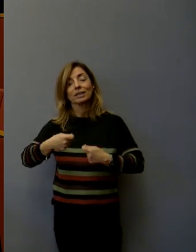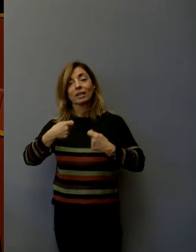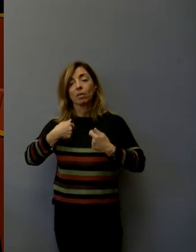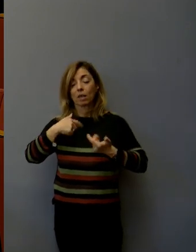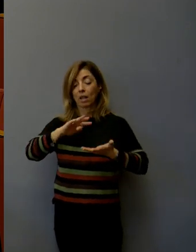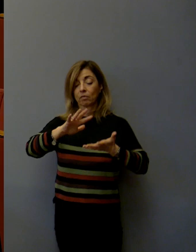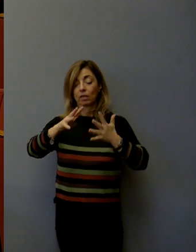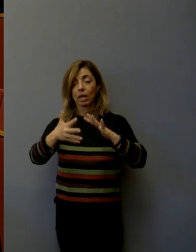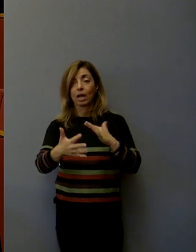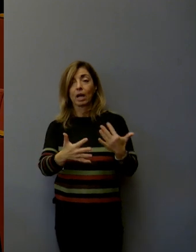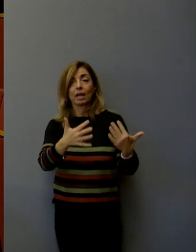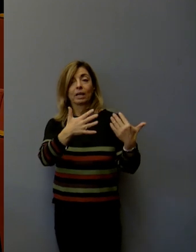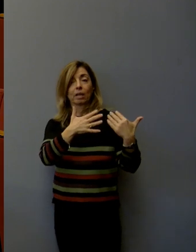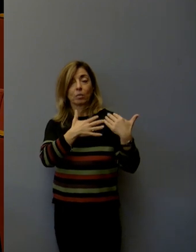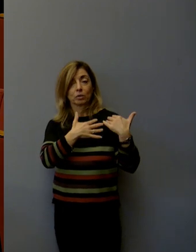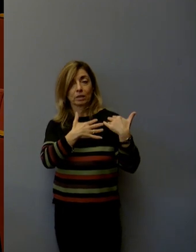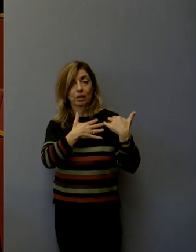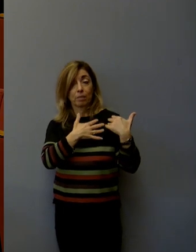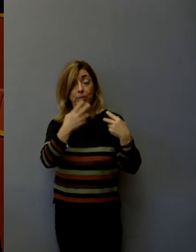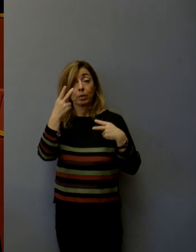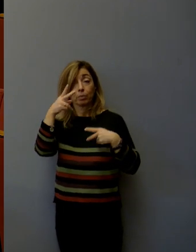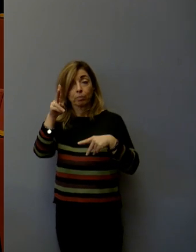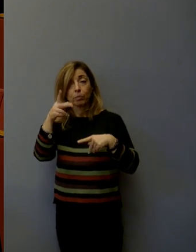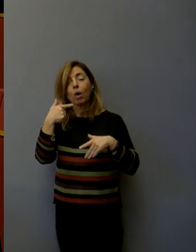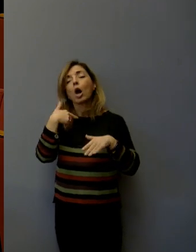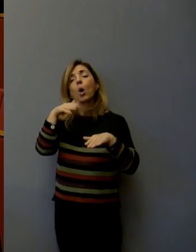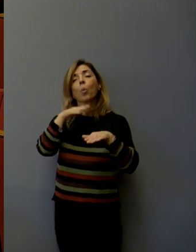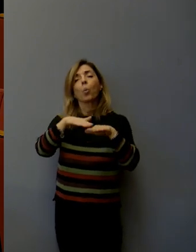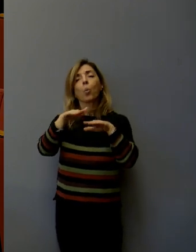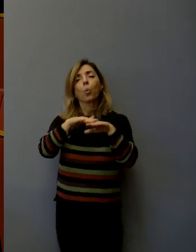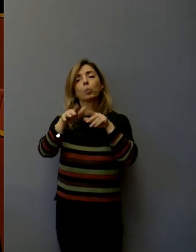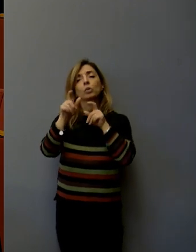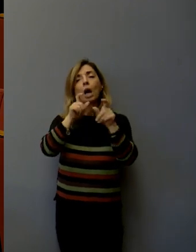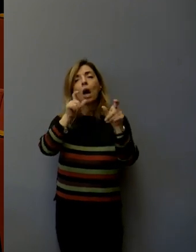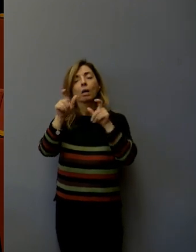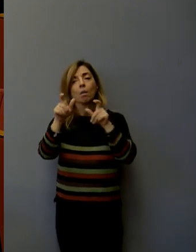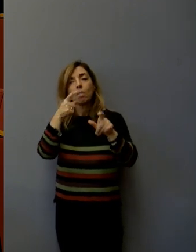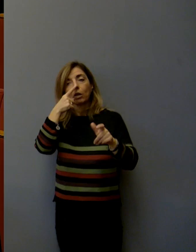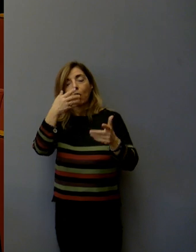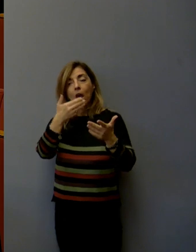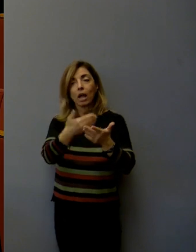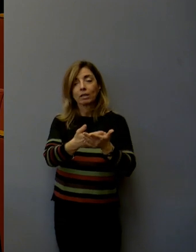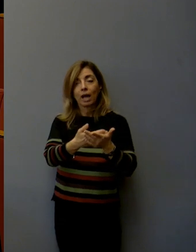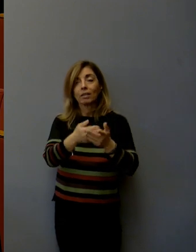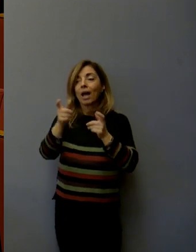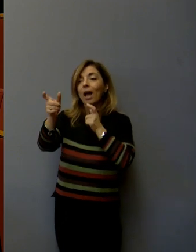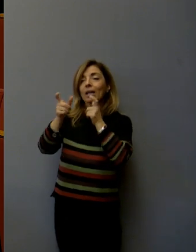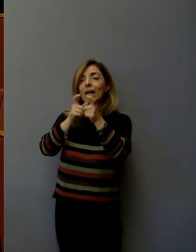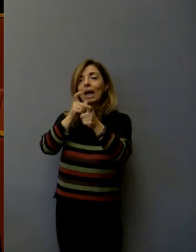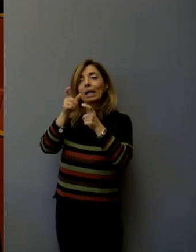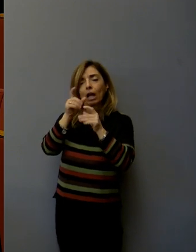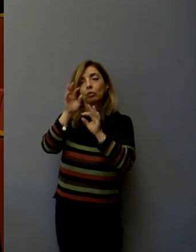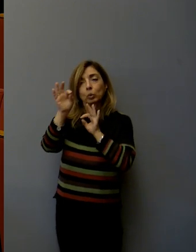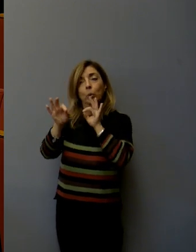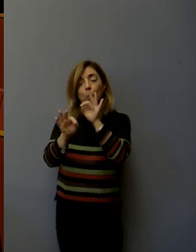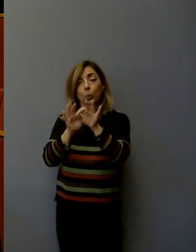responsabili e a pesare le parole o a curare anche il tipo di relazione che si può come dire avere